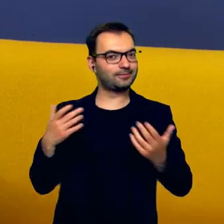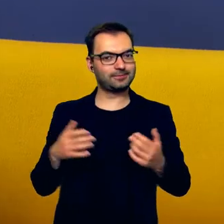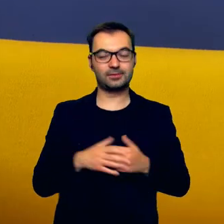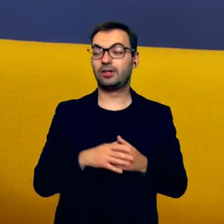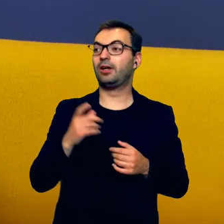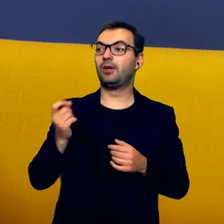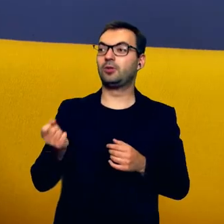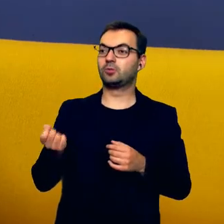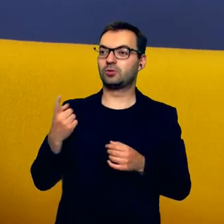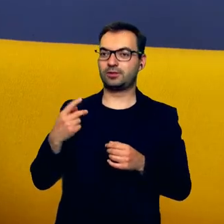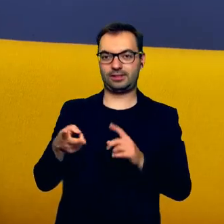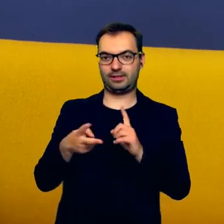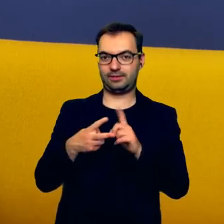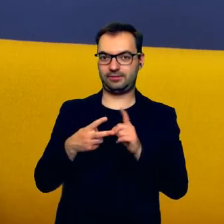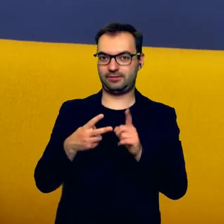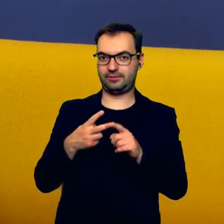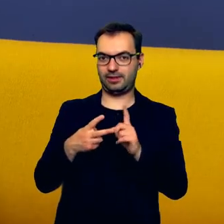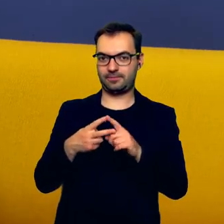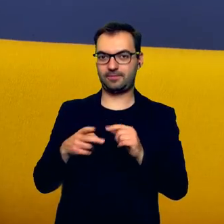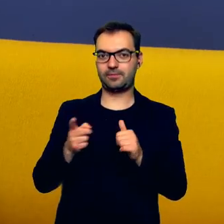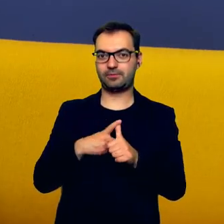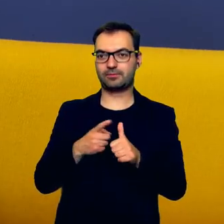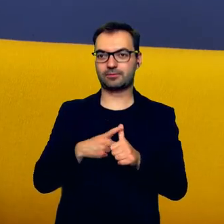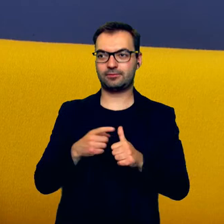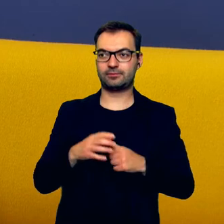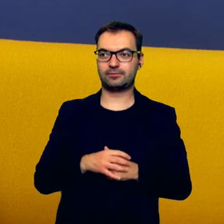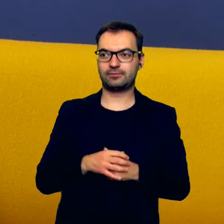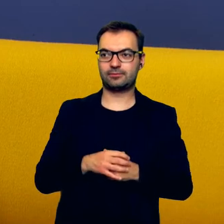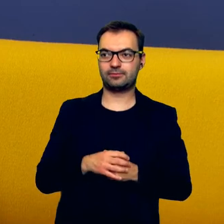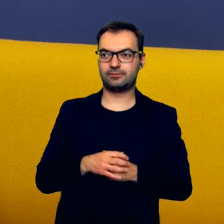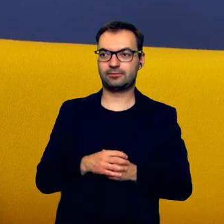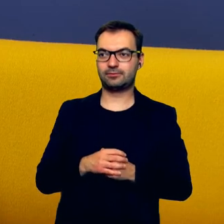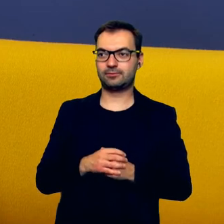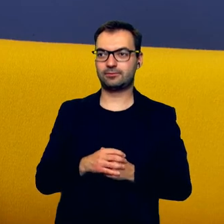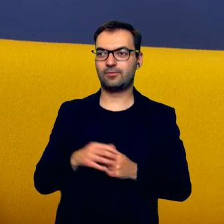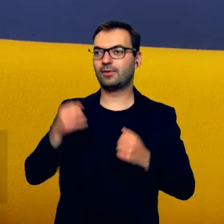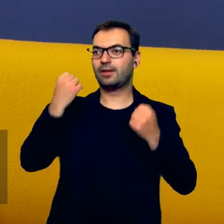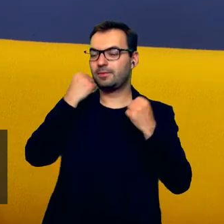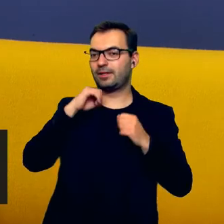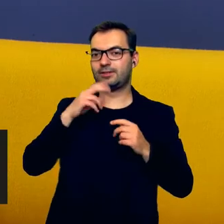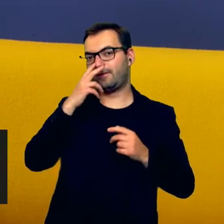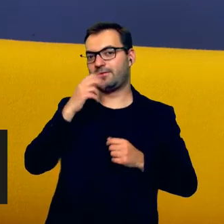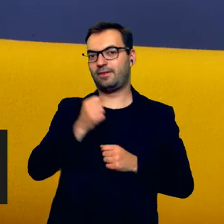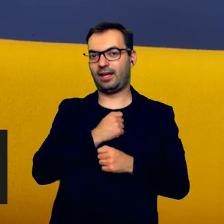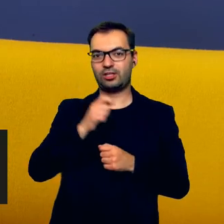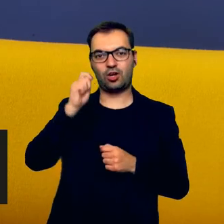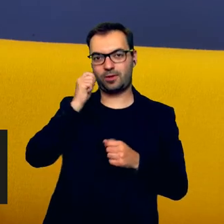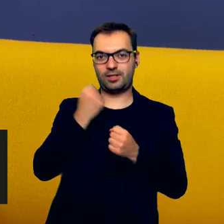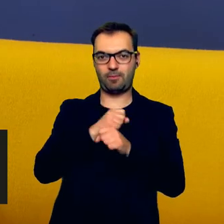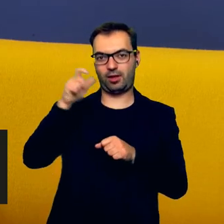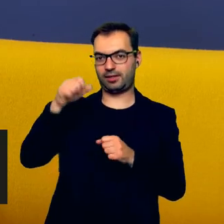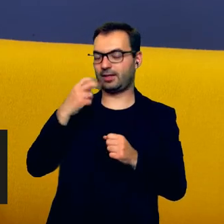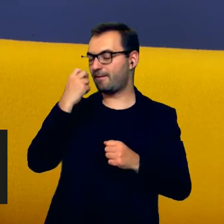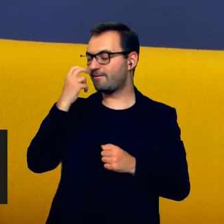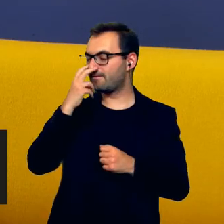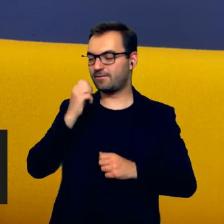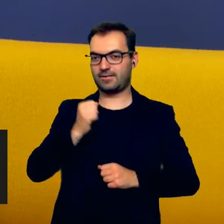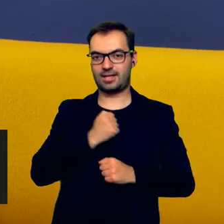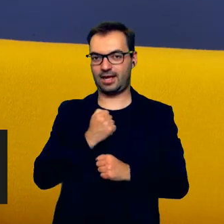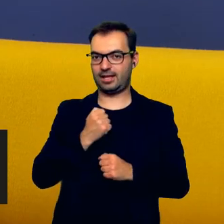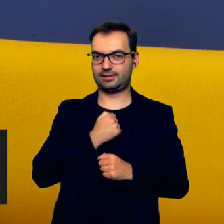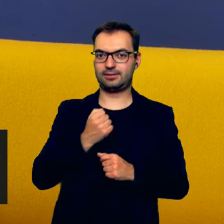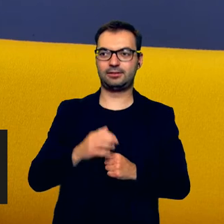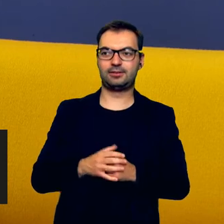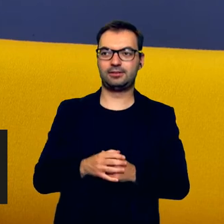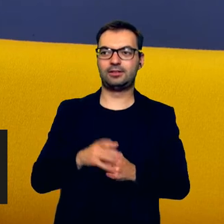tutaj dwojakie. Po pierwsze, jest bardzo wyrazista postać kobieca. O